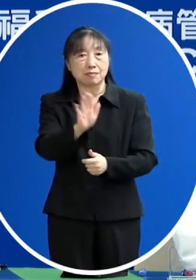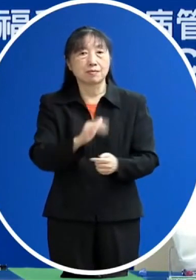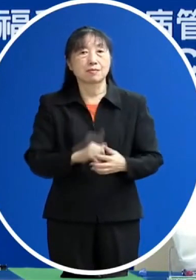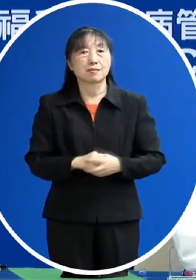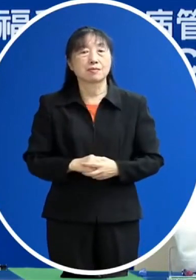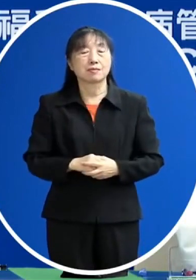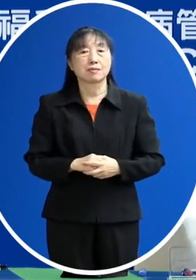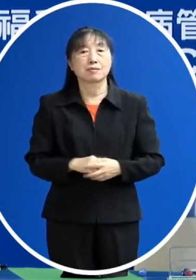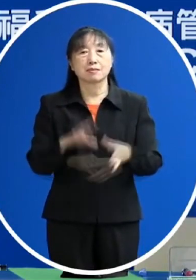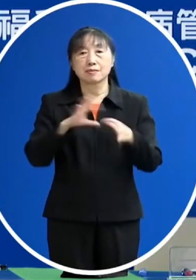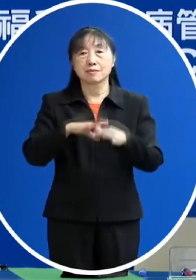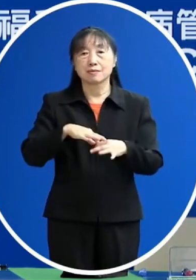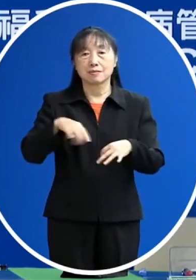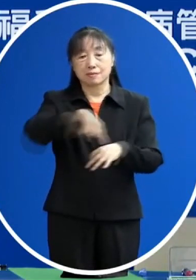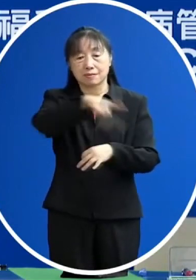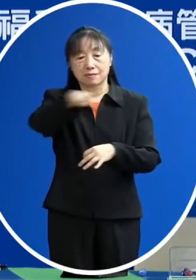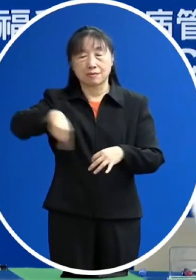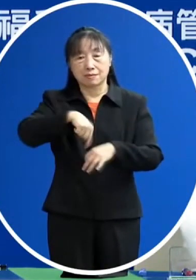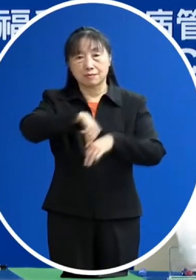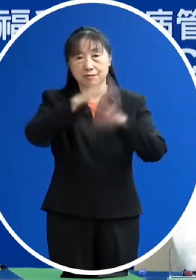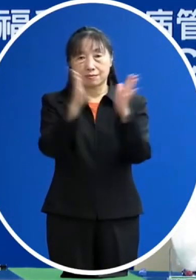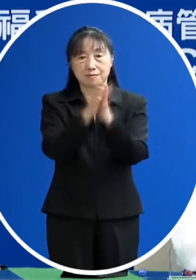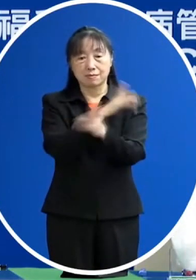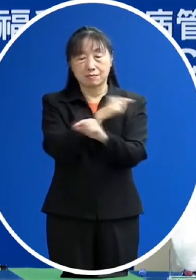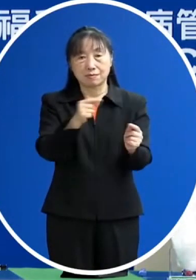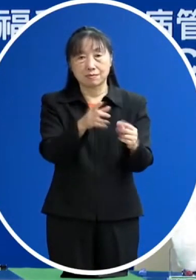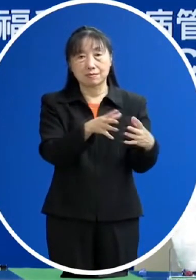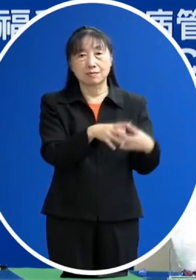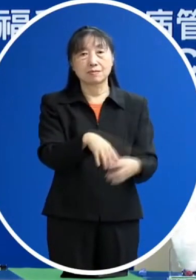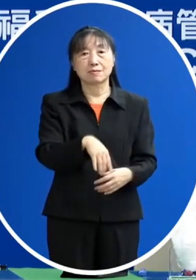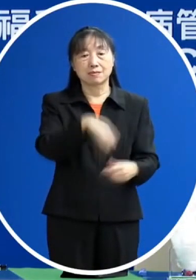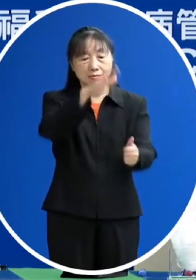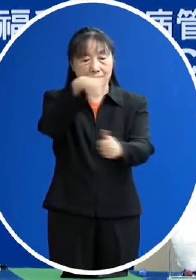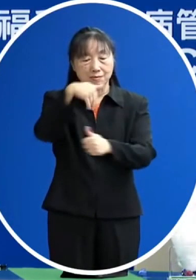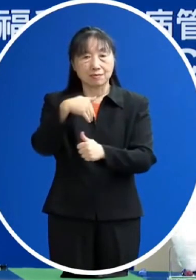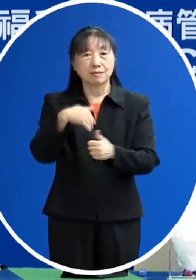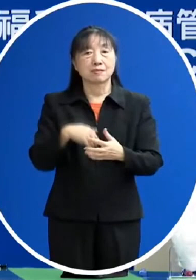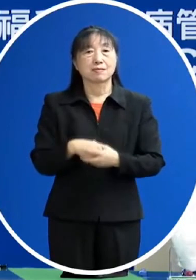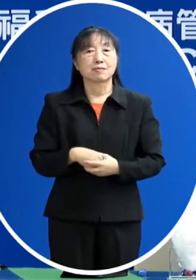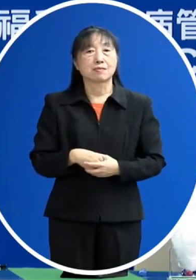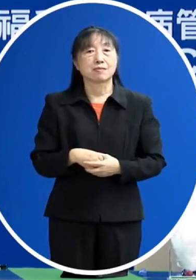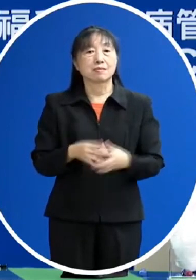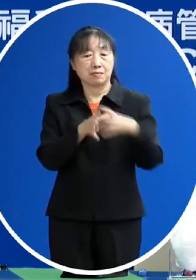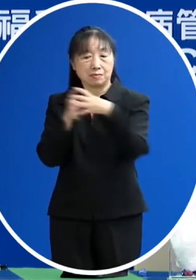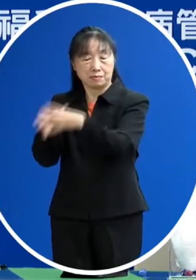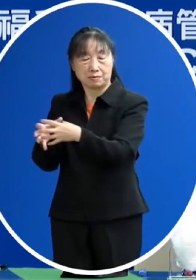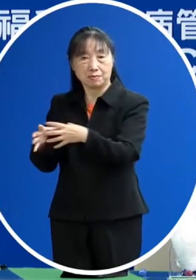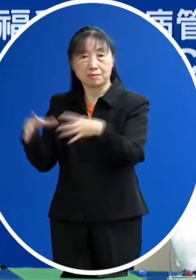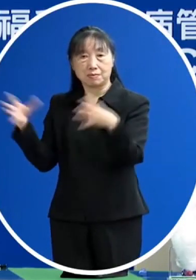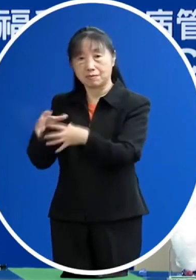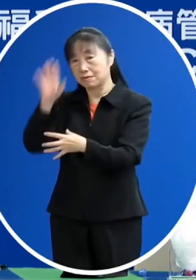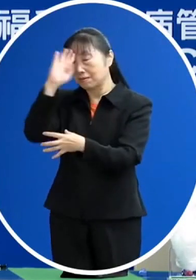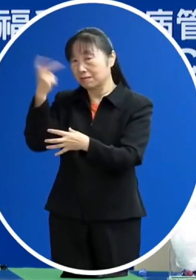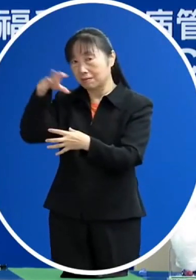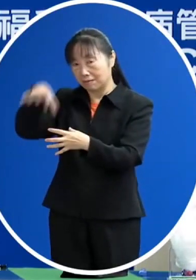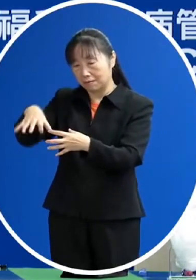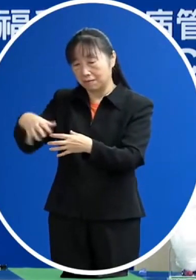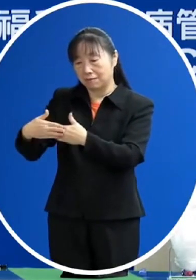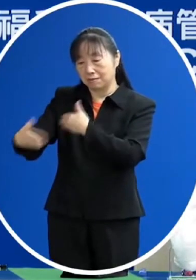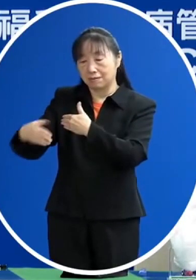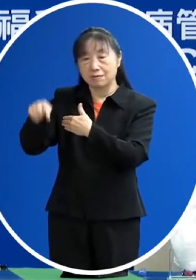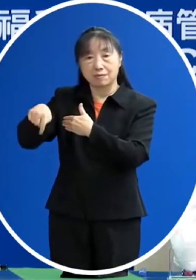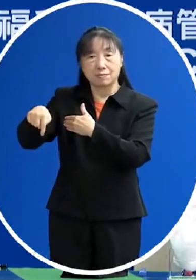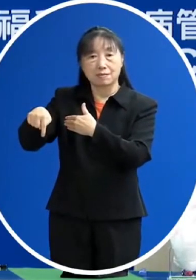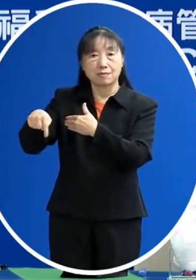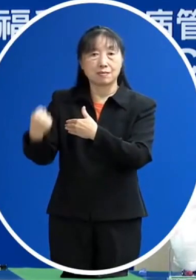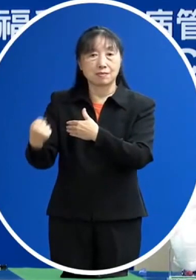行，好，所以把全部的人，好，都把它列为哈的隔离，而且都到集中检疫所去，好，